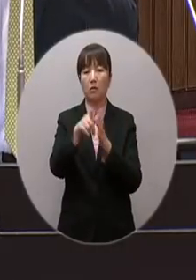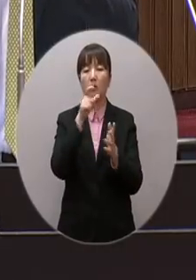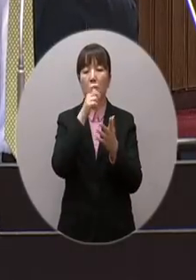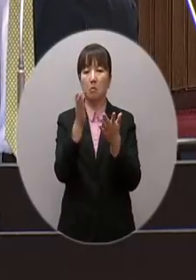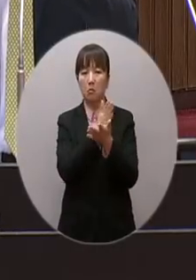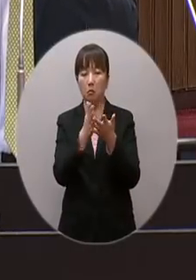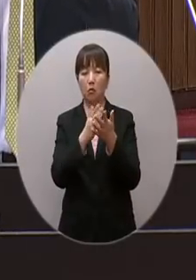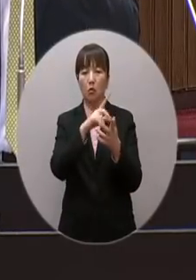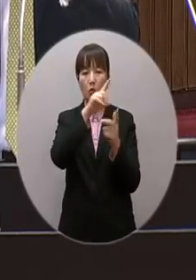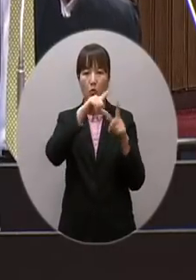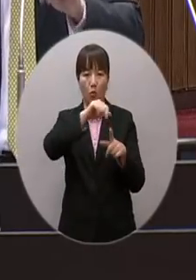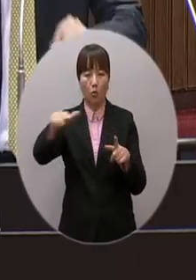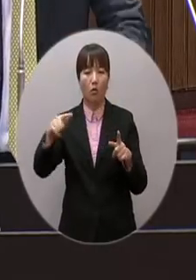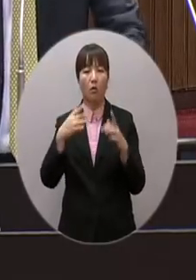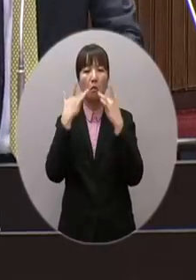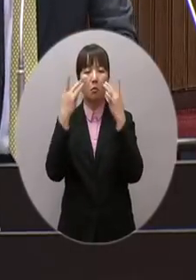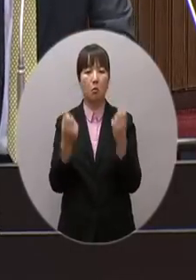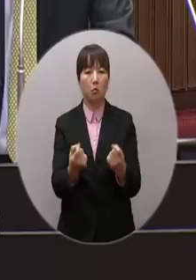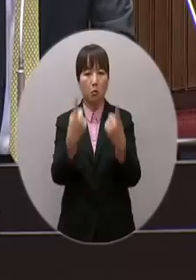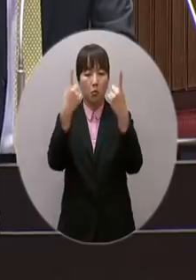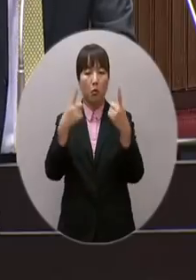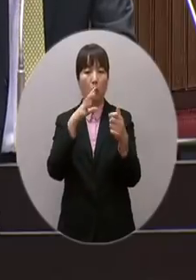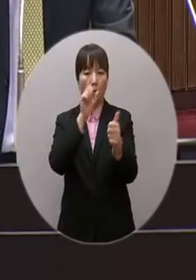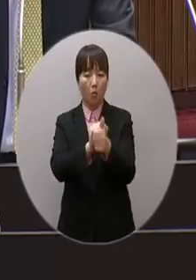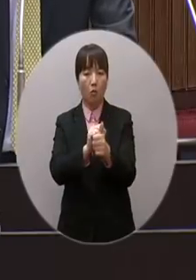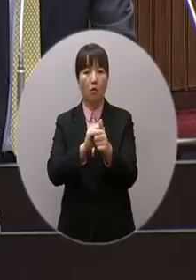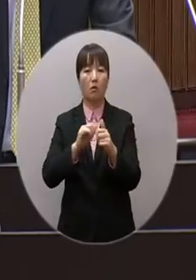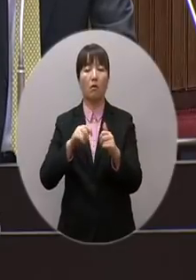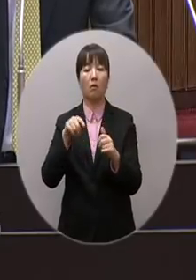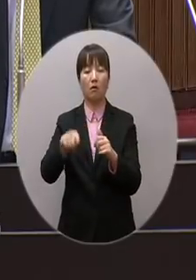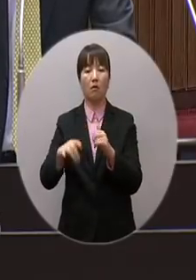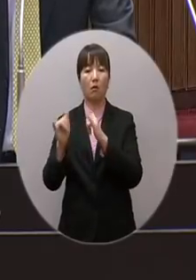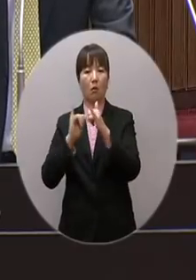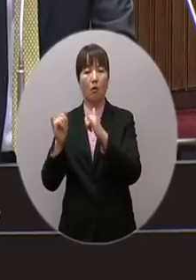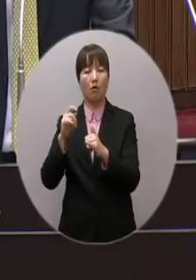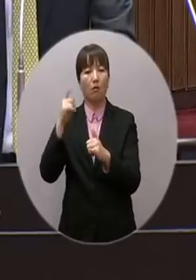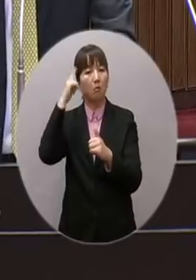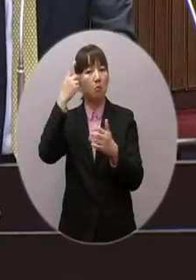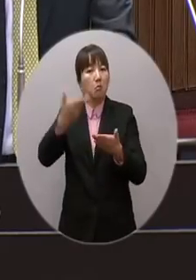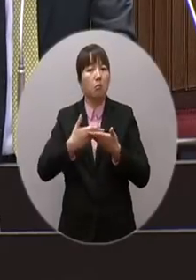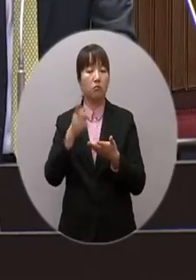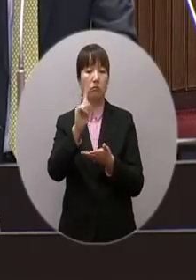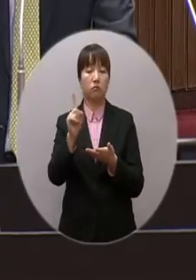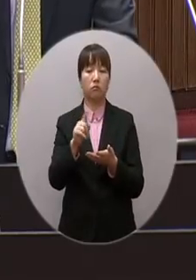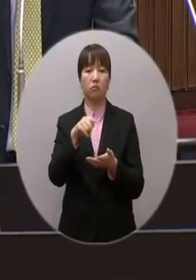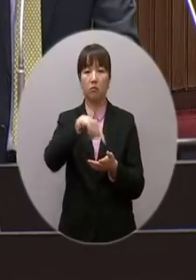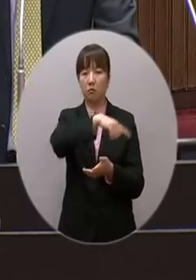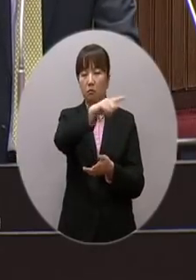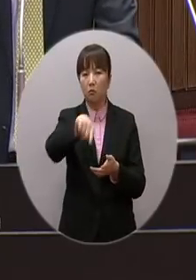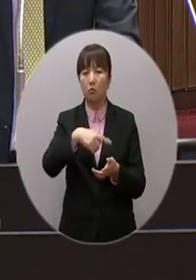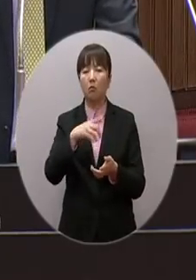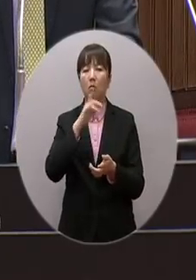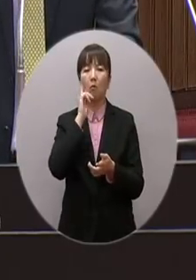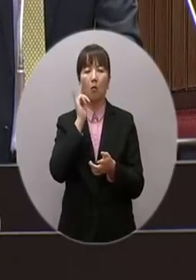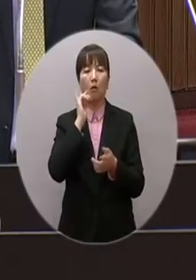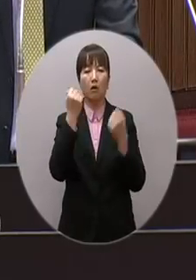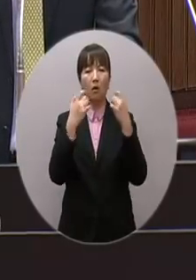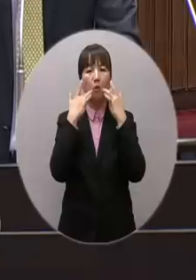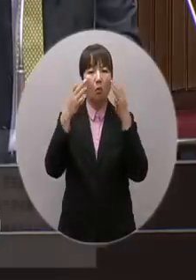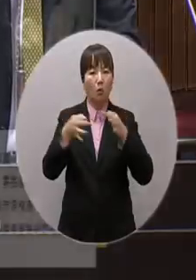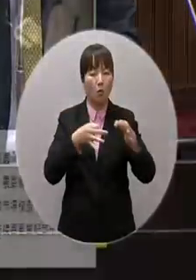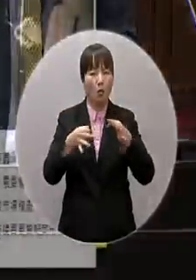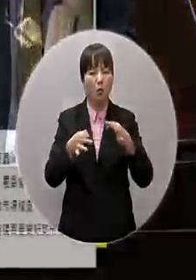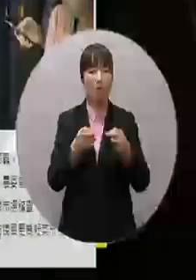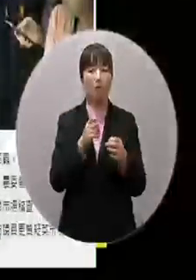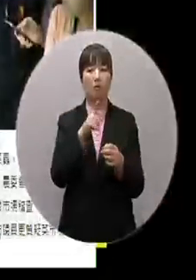议物价要去抓菜虫的平台，我们的社会反应是什么？这些妈妈们在市场的